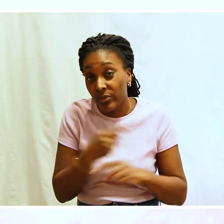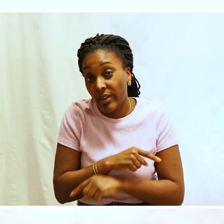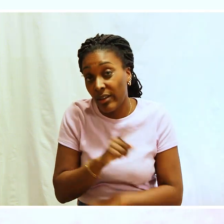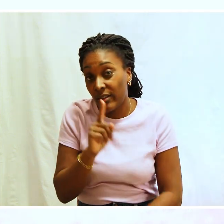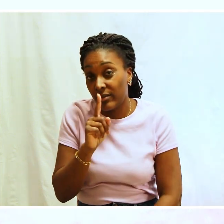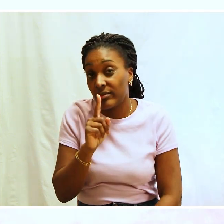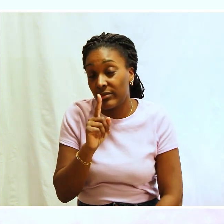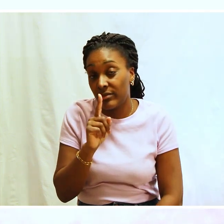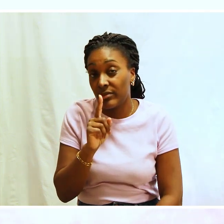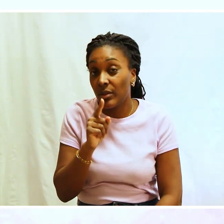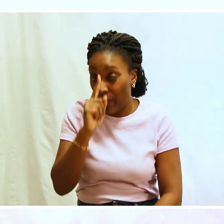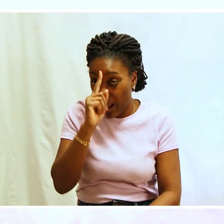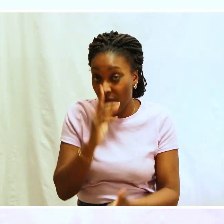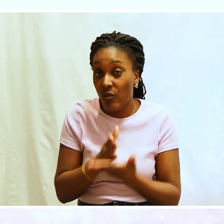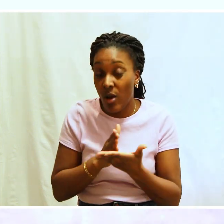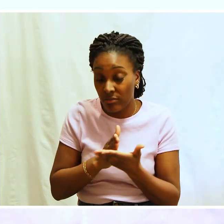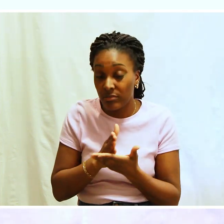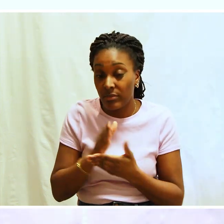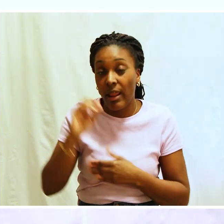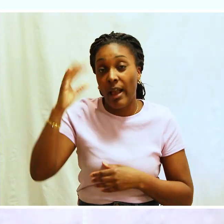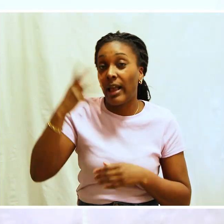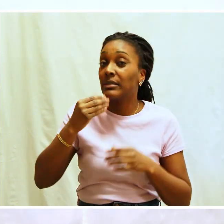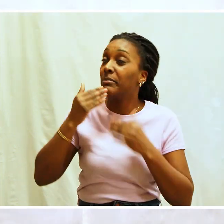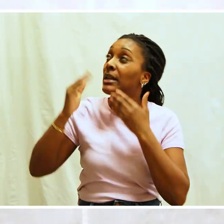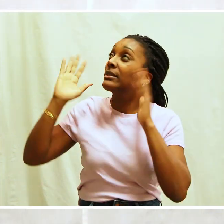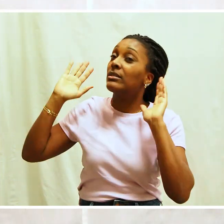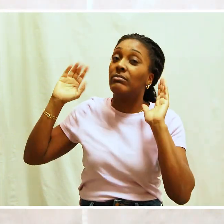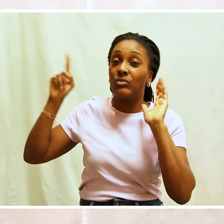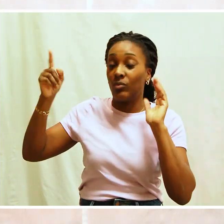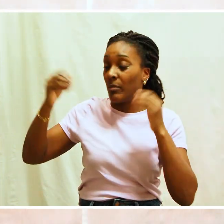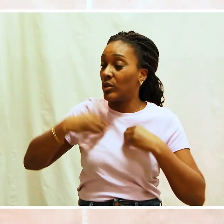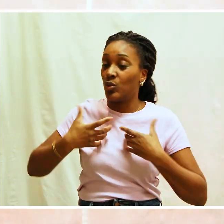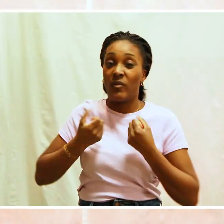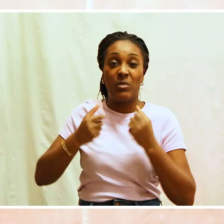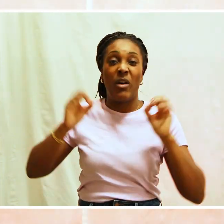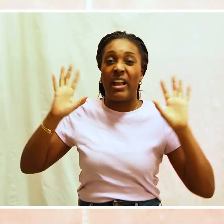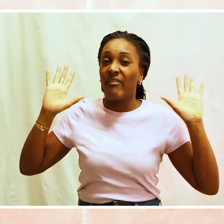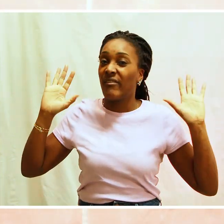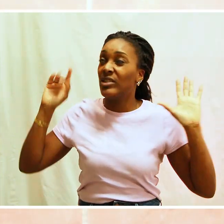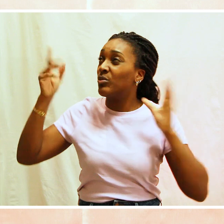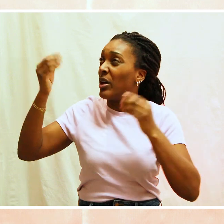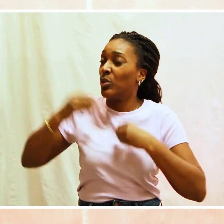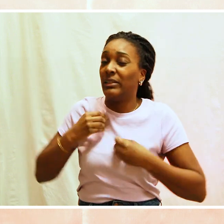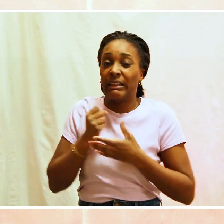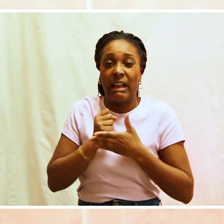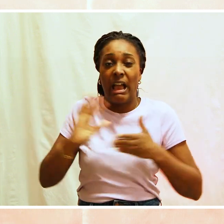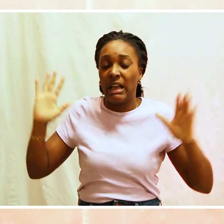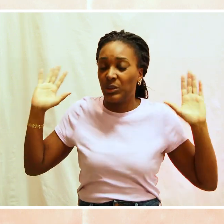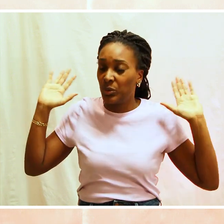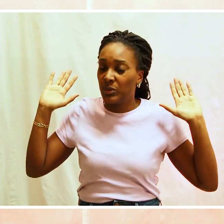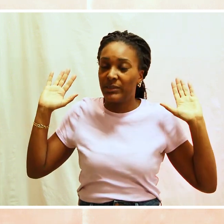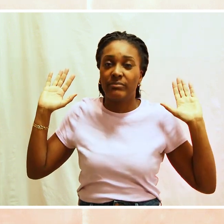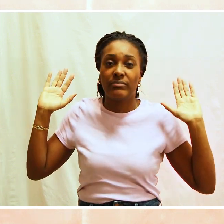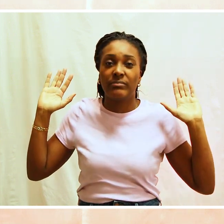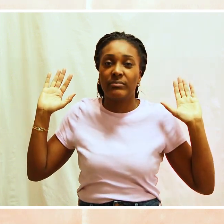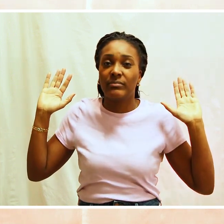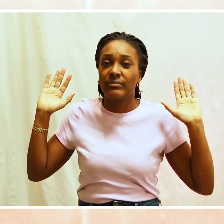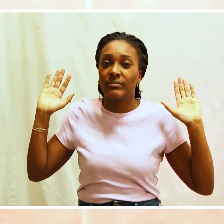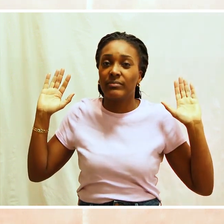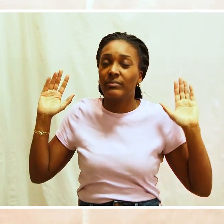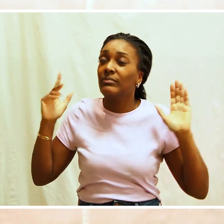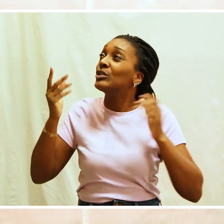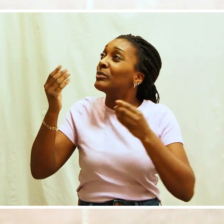d'abord, marcher par la foi et dans la grâce de Dieu, de dire merci parce que tu m'as sauvé et tu m'as justifié. Et c'est de cette justification